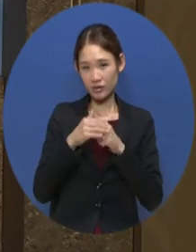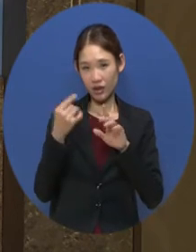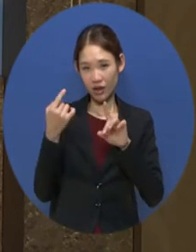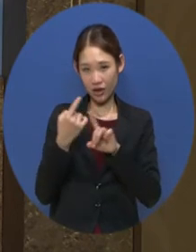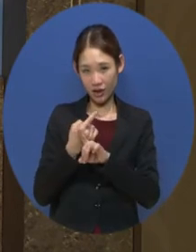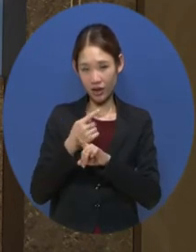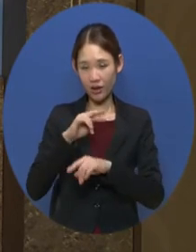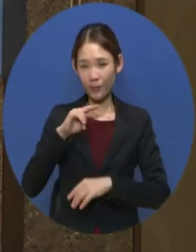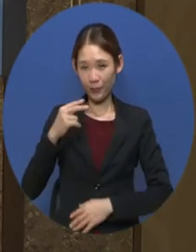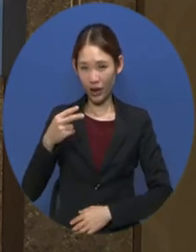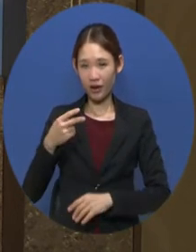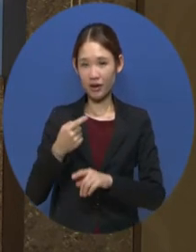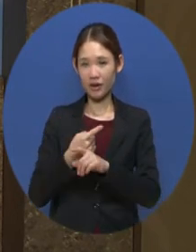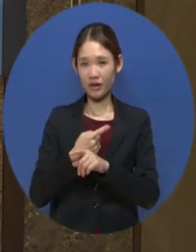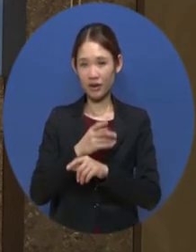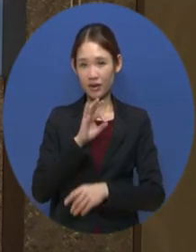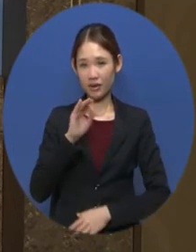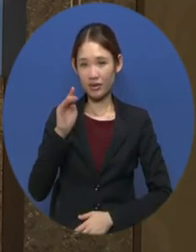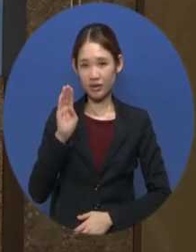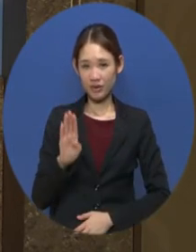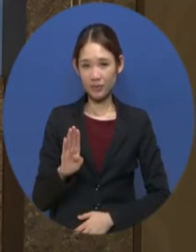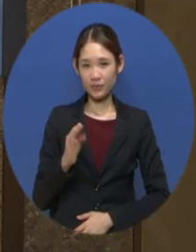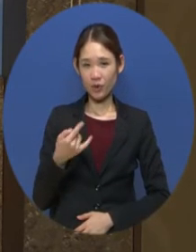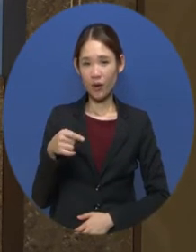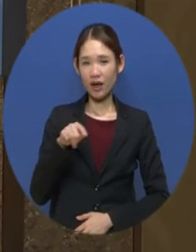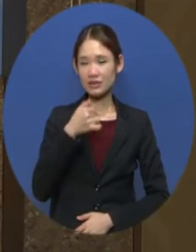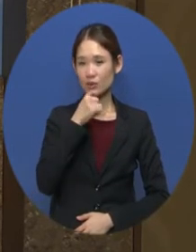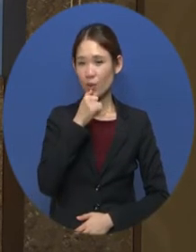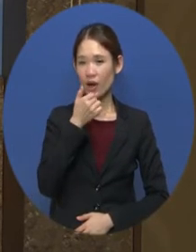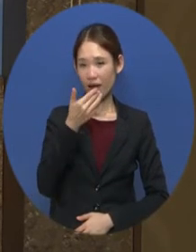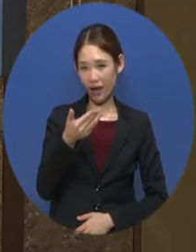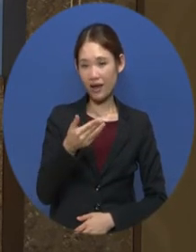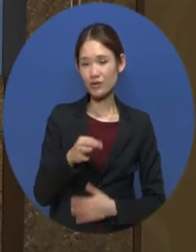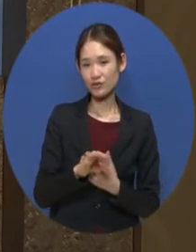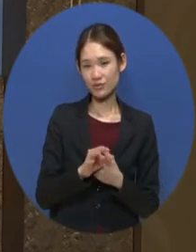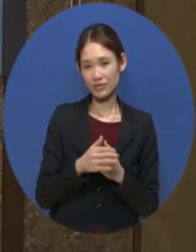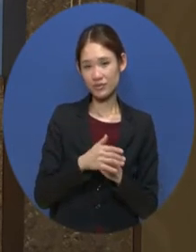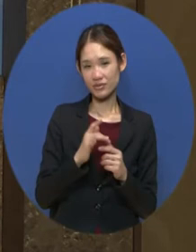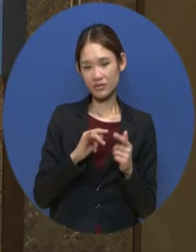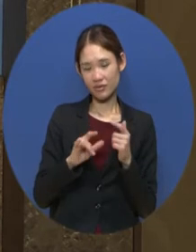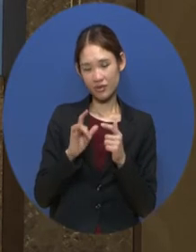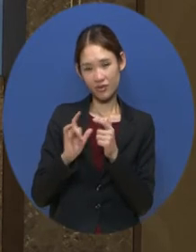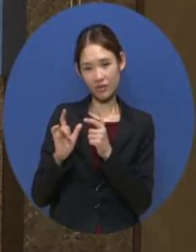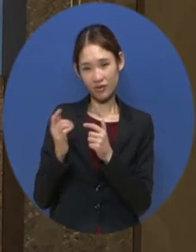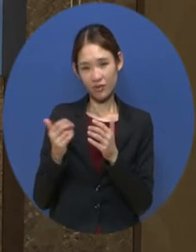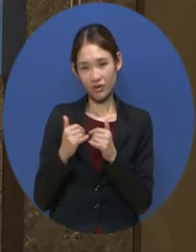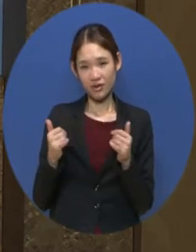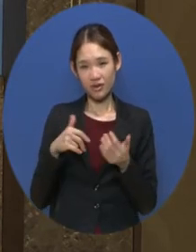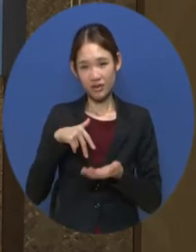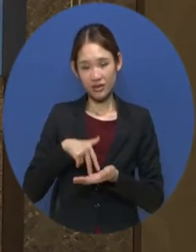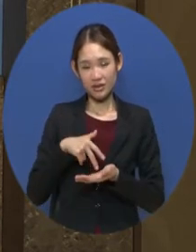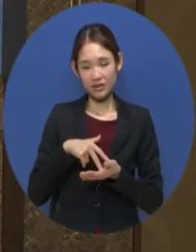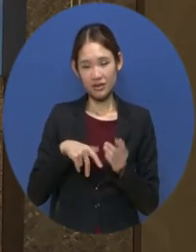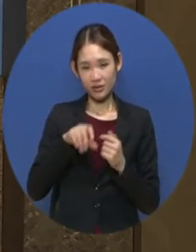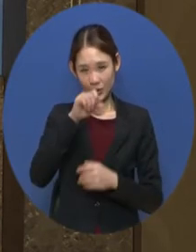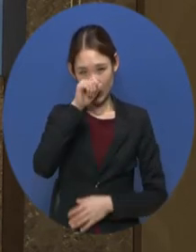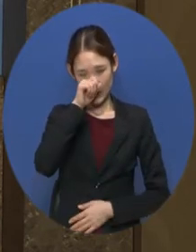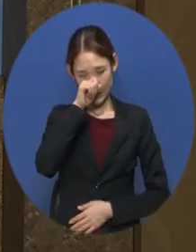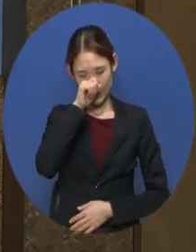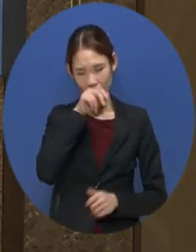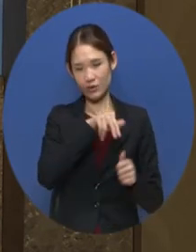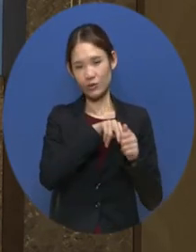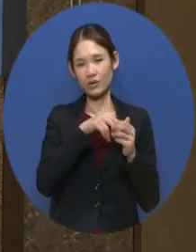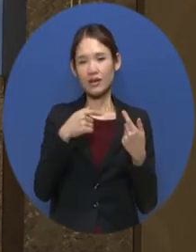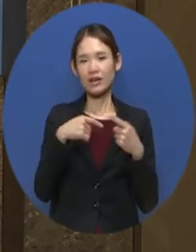헬스모아 슬로암 헬스모아라는 네. 앱도 같이 소개를 시켜 주신다면은 네. 훨씬 더 예, 환자분들의 입장에서 네.